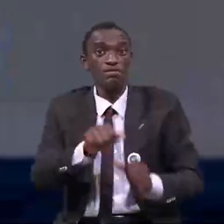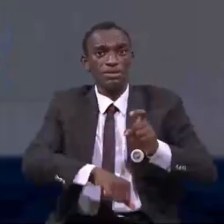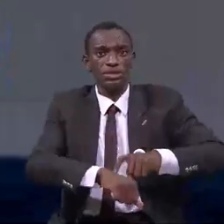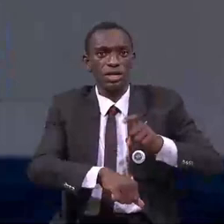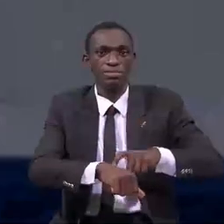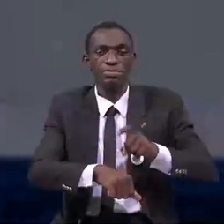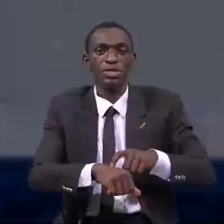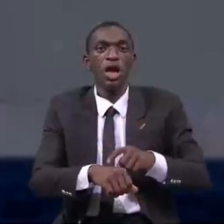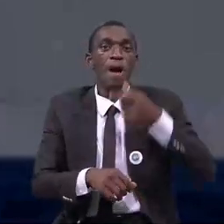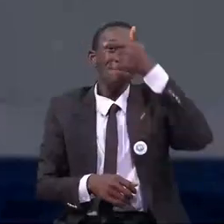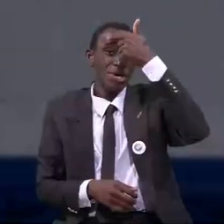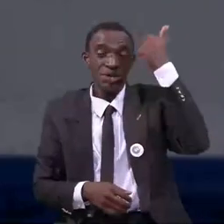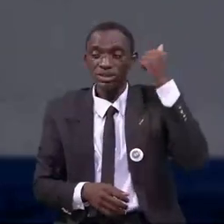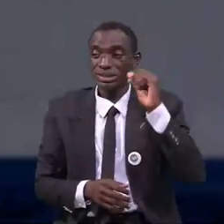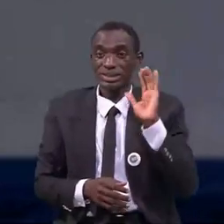moment